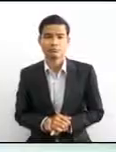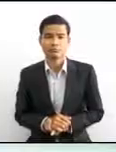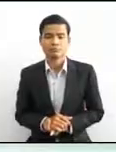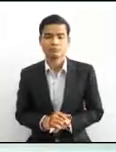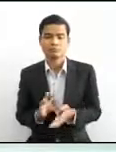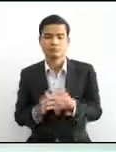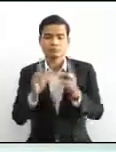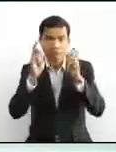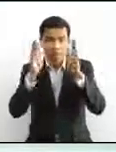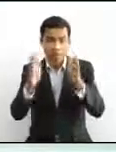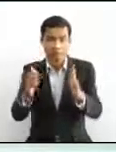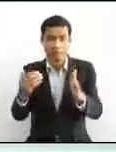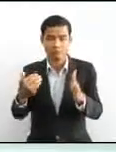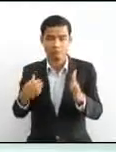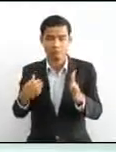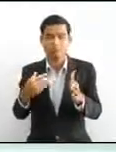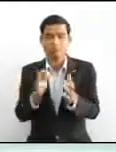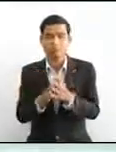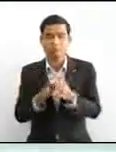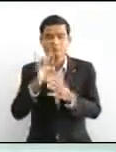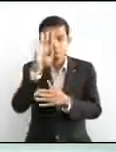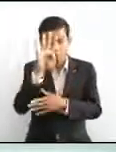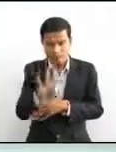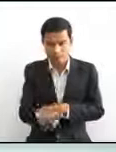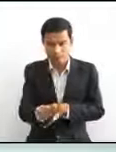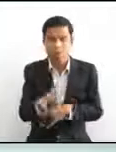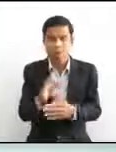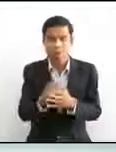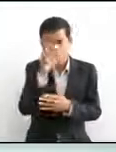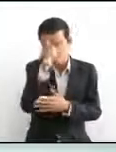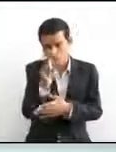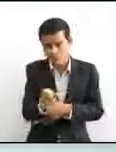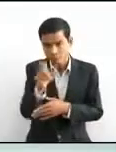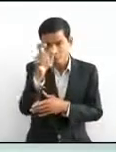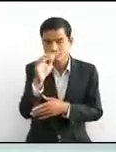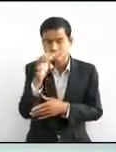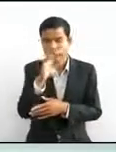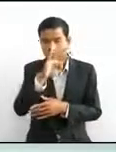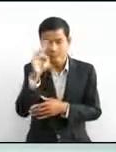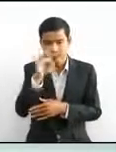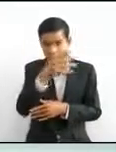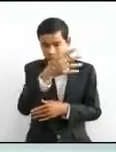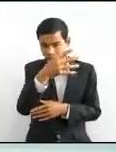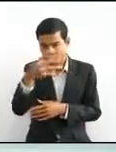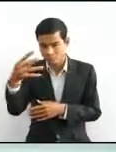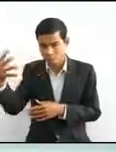cha kêu nè kêu miến tà ràng cha tà ràng chuột đếch